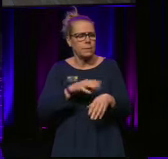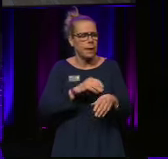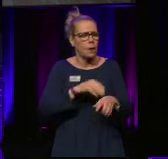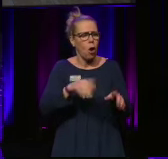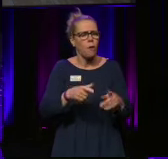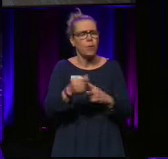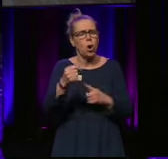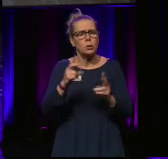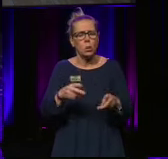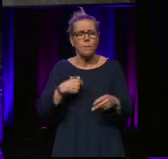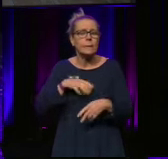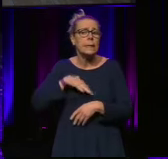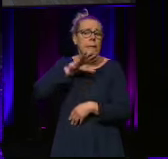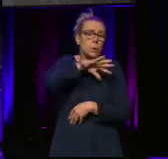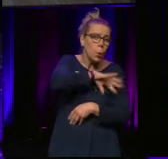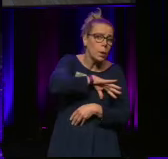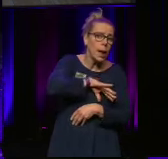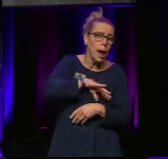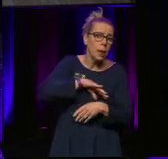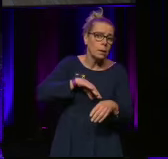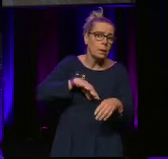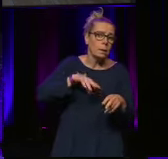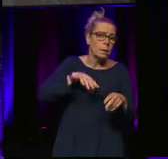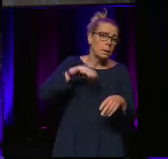något historia bakom? Ja, det gör ju det.